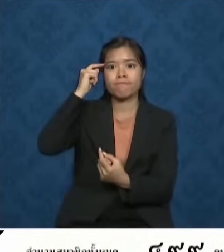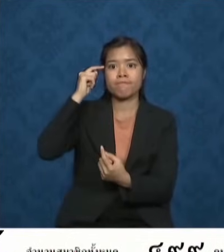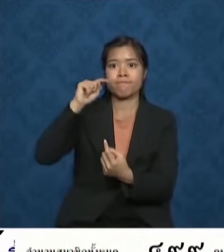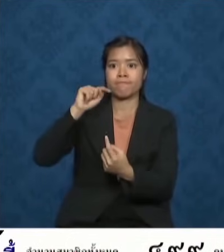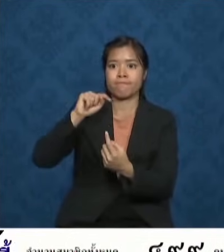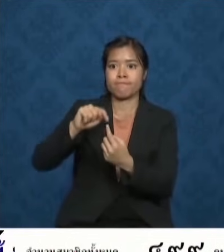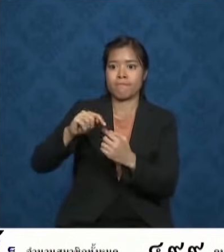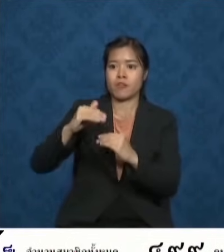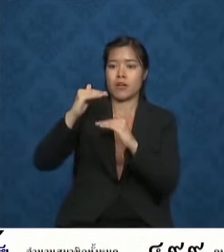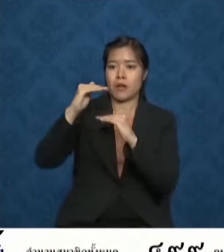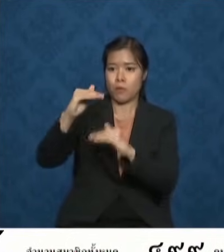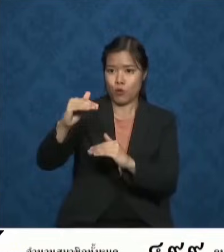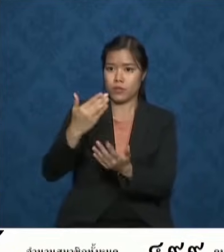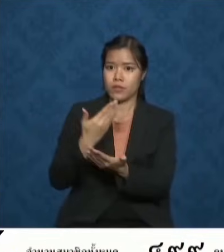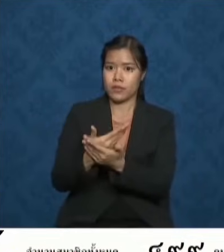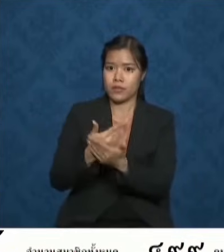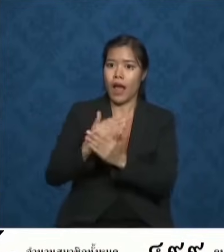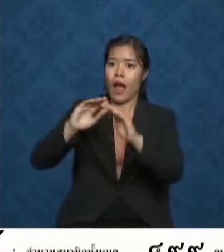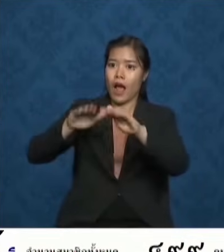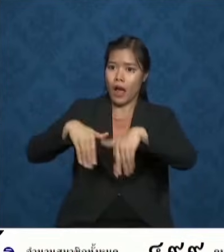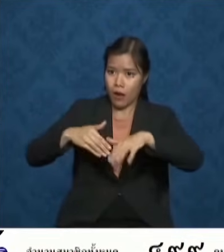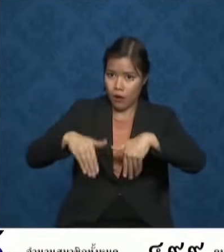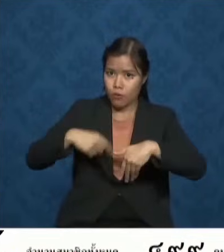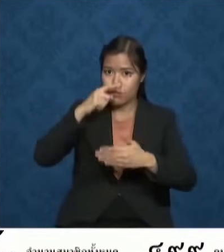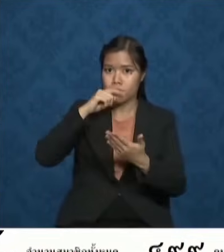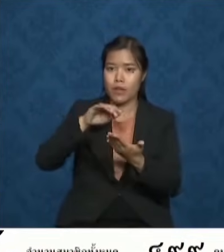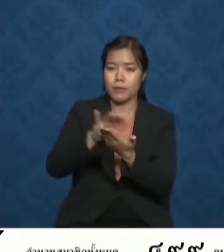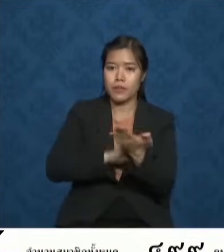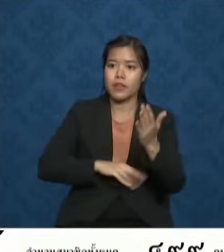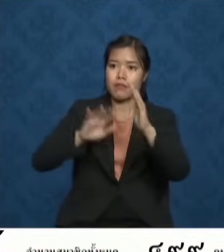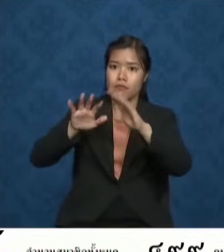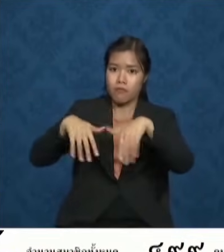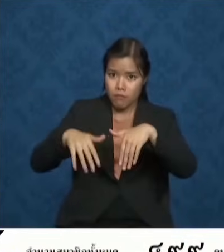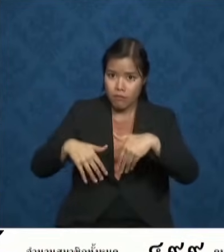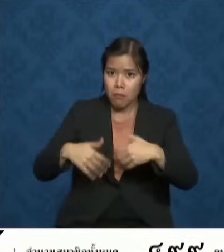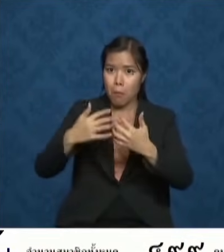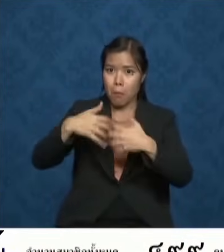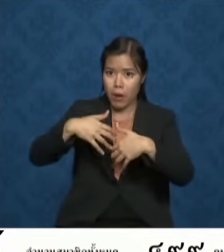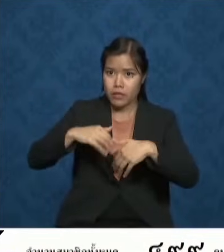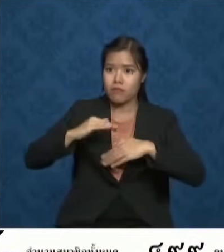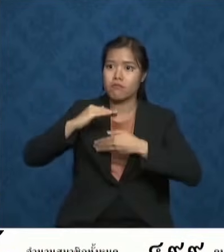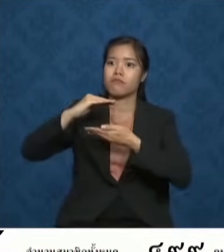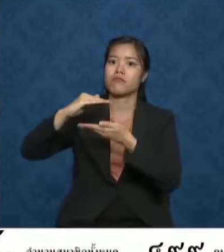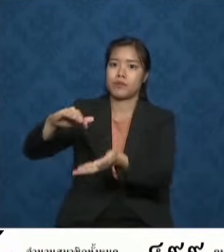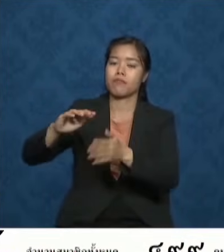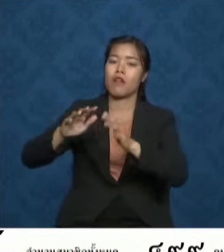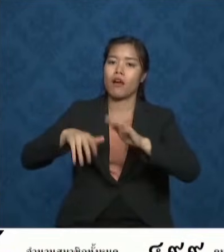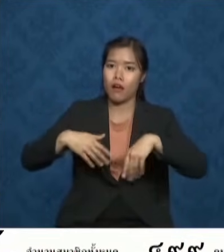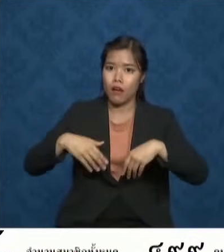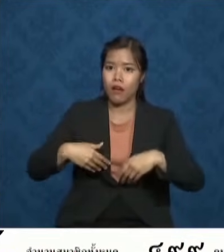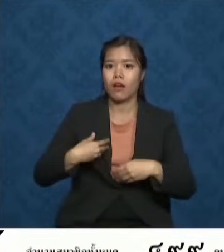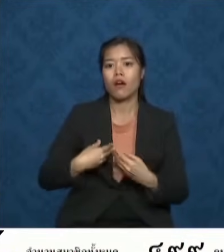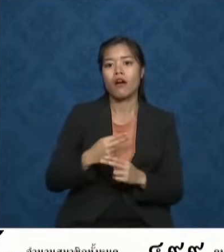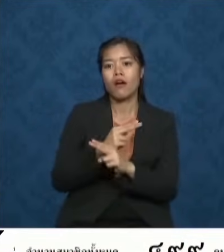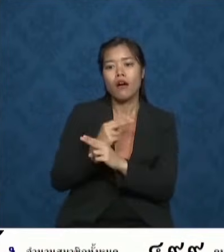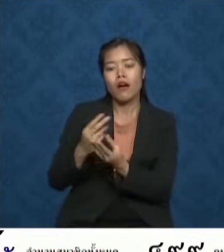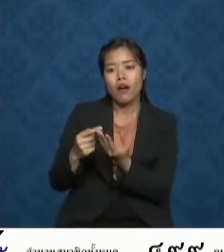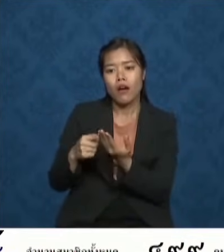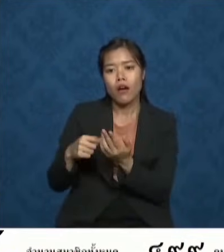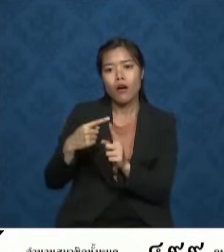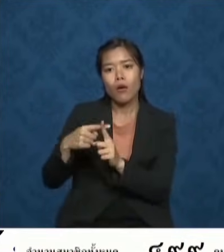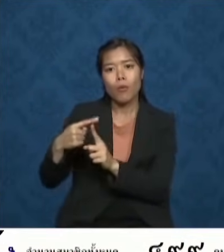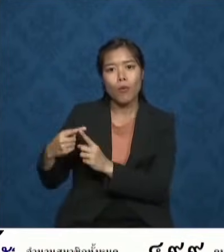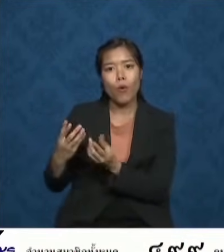ำเงินเข้าประเทศทำเงินเข้าประเทศหน่อยก็ท่านก็เอาตัวเลขมาบวกกันว่าเรา